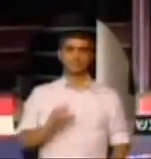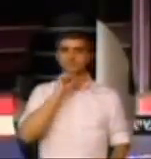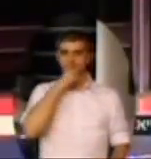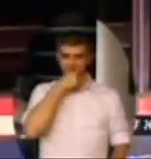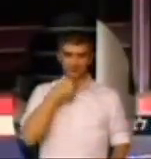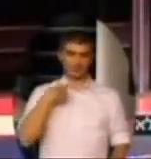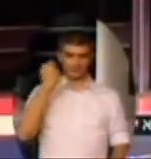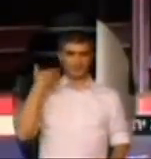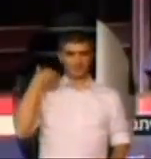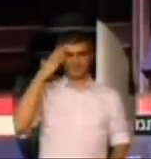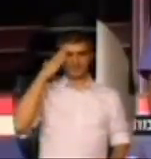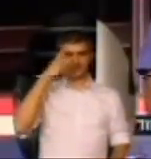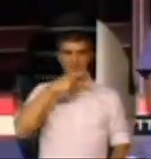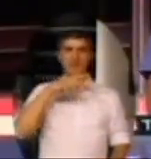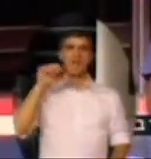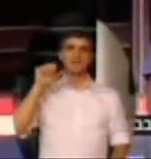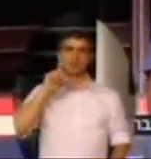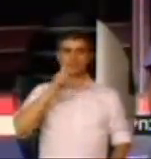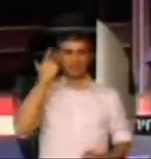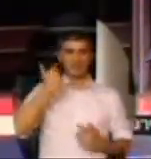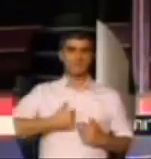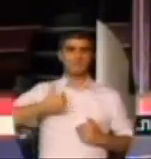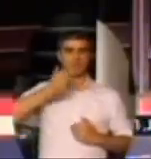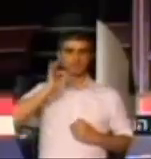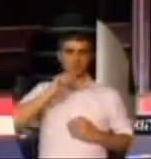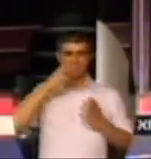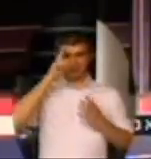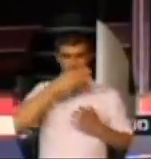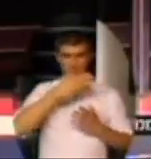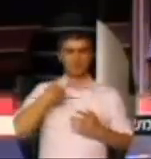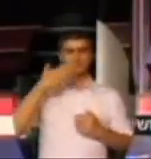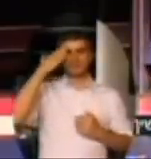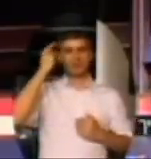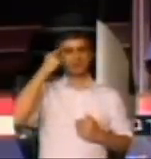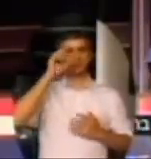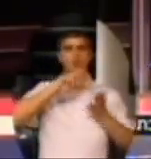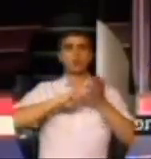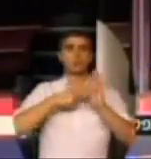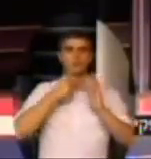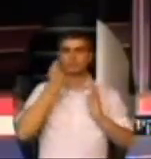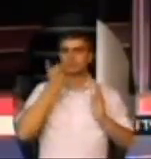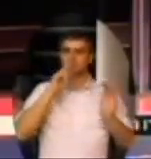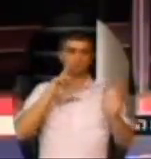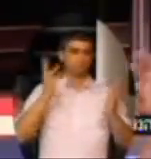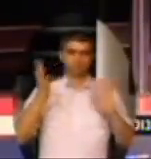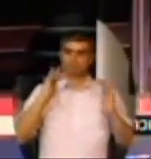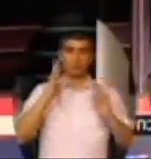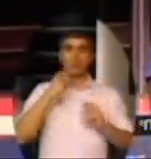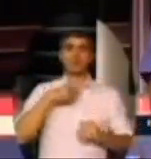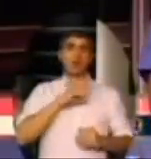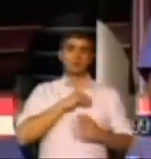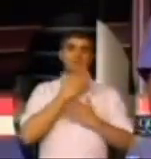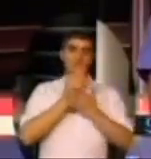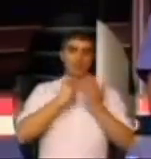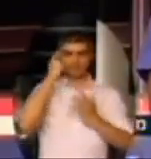מכיר קצת את גם ליברמן בזמן שכשהוא היה מנכל הליכוד אני גם מכיר את הדעות שלו הפוליטיות פחות א יותר אולי אני לא מסכים